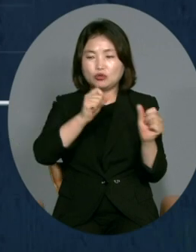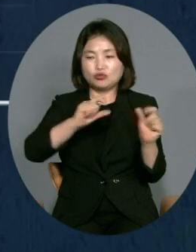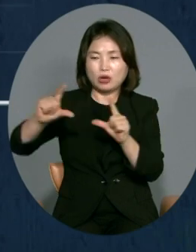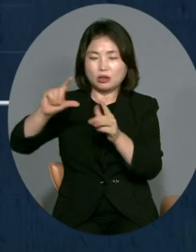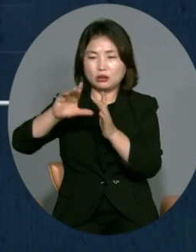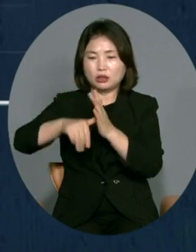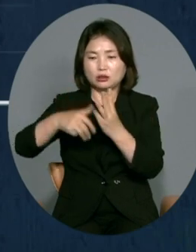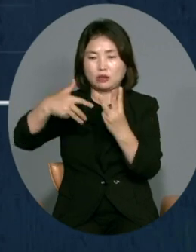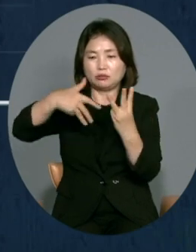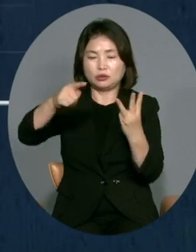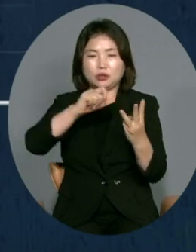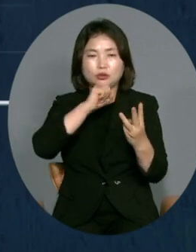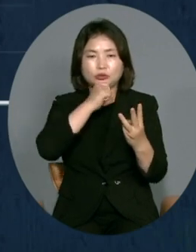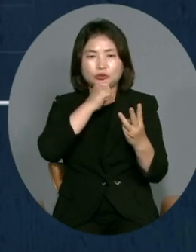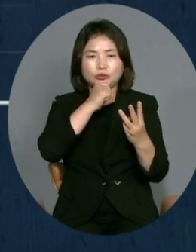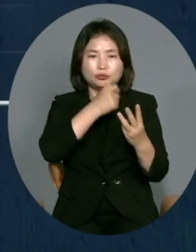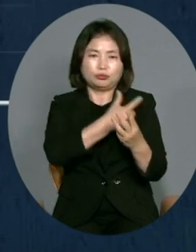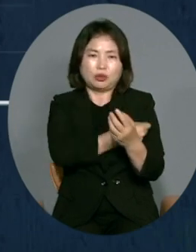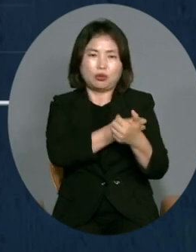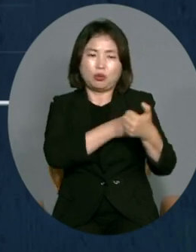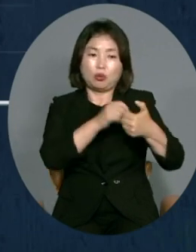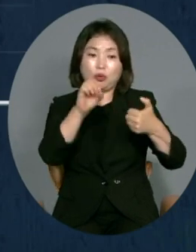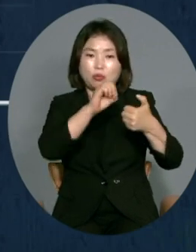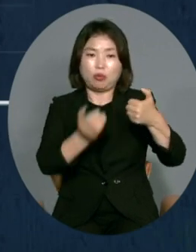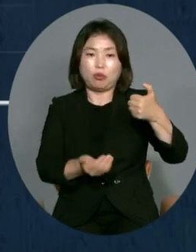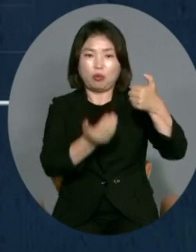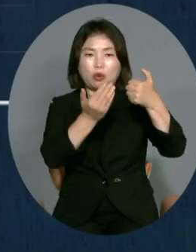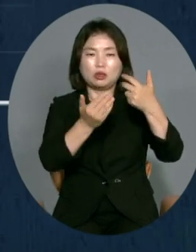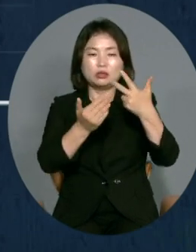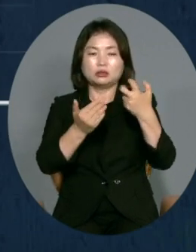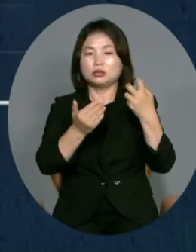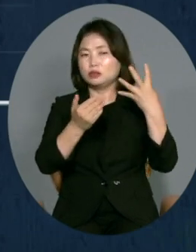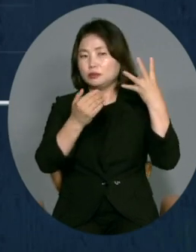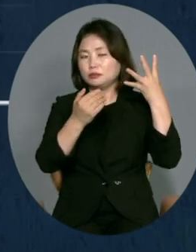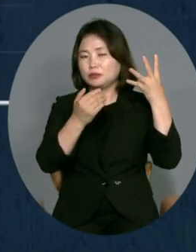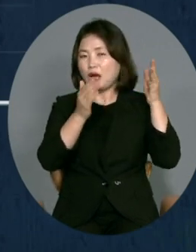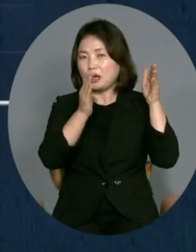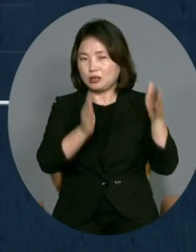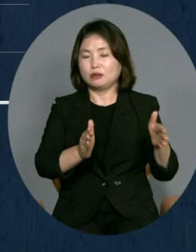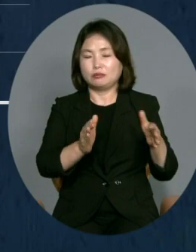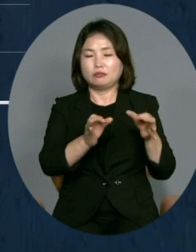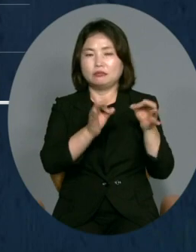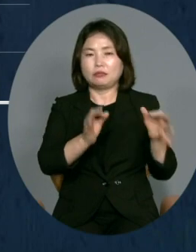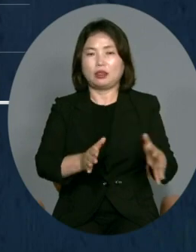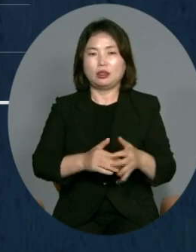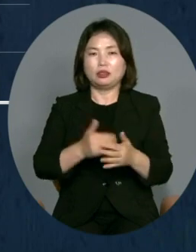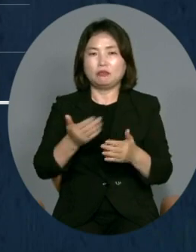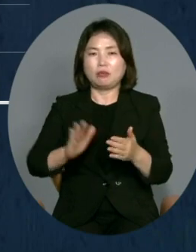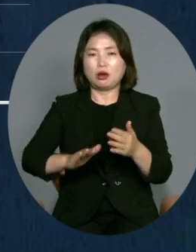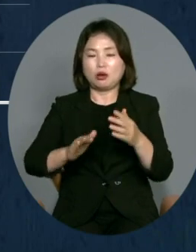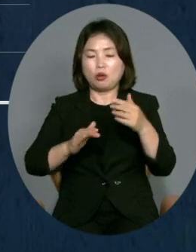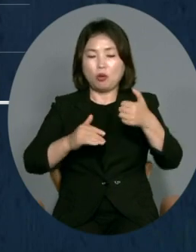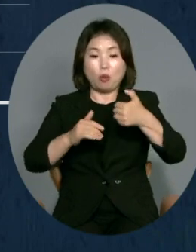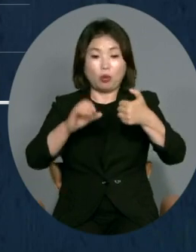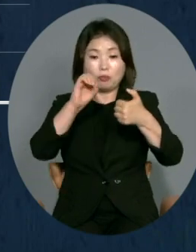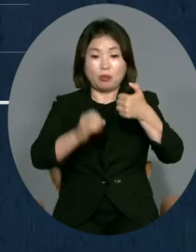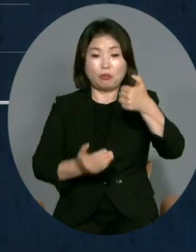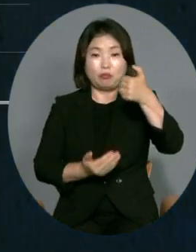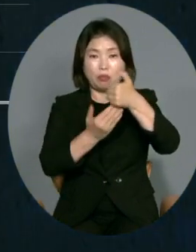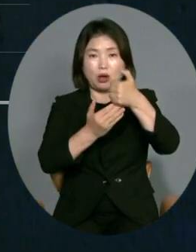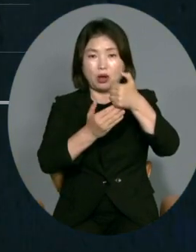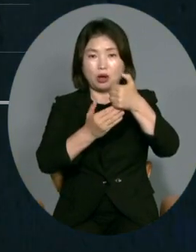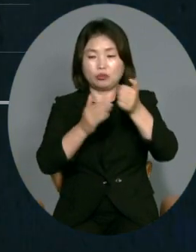3차 접종 유리 50% 까지 도달하는데 74 1 밖에 걸리지 않았습니다 하지만 50% 도달 후